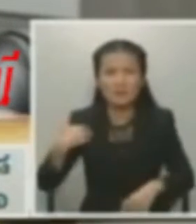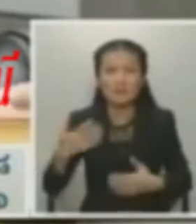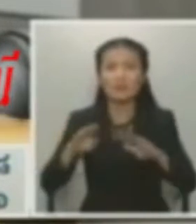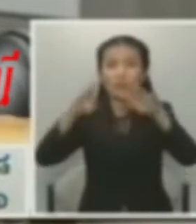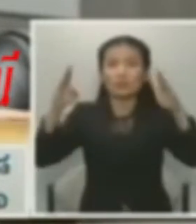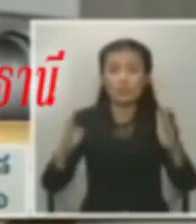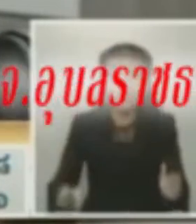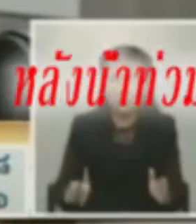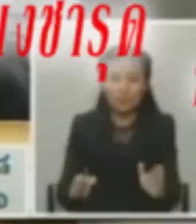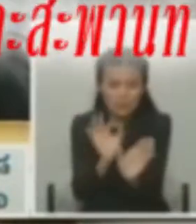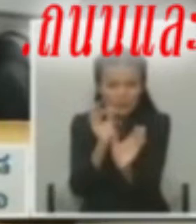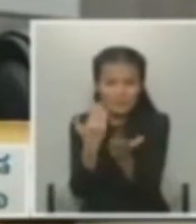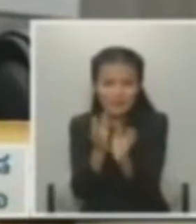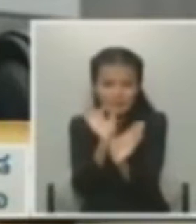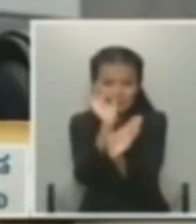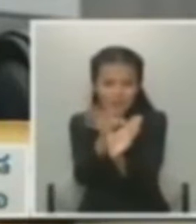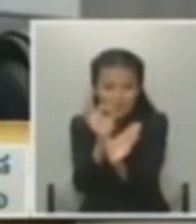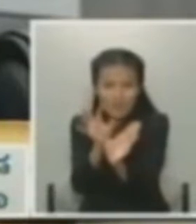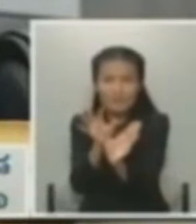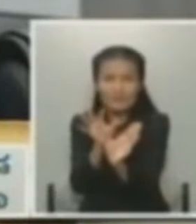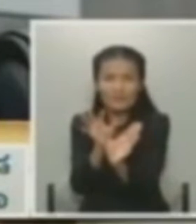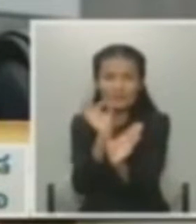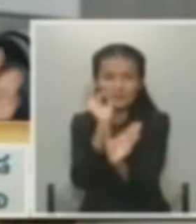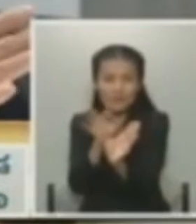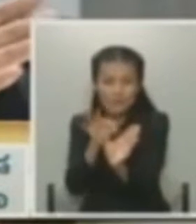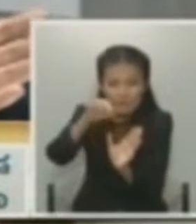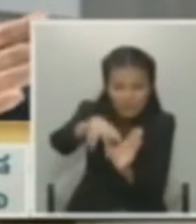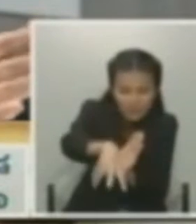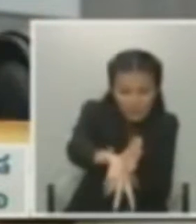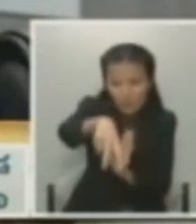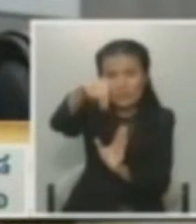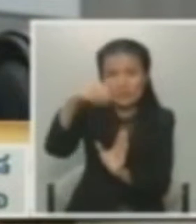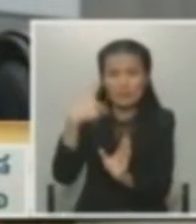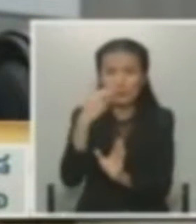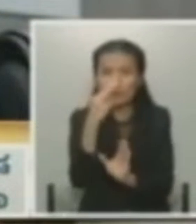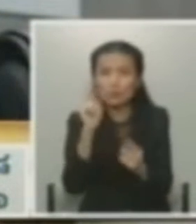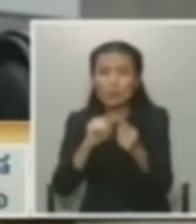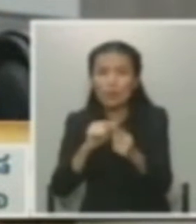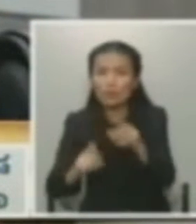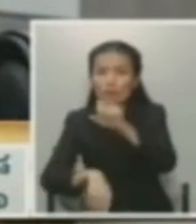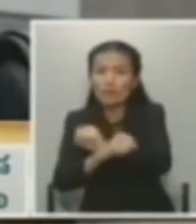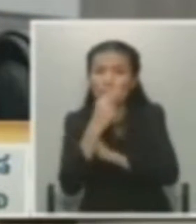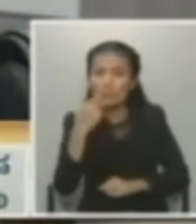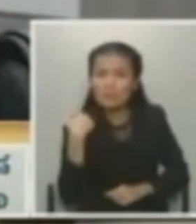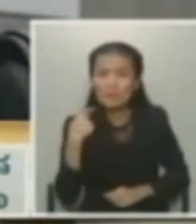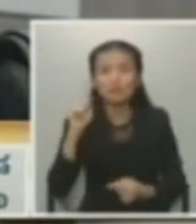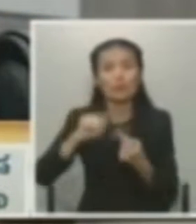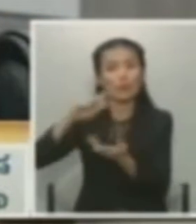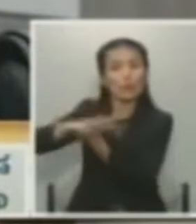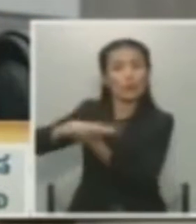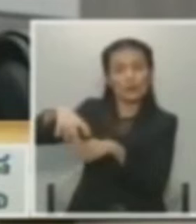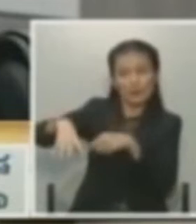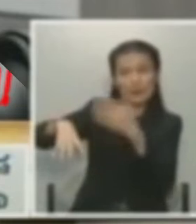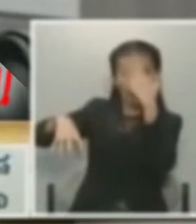มก็ไม่เคยเล่นน้ำหยอดเด็กๆนักเรียนยังหยอดเลยหน้าโรงเรียนดูภาพบ่อนนะครับทำกันมานานครับแกล้งจับกันเมื่